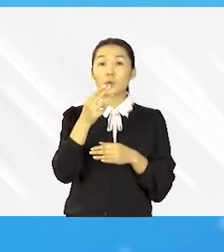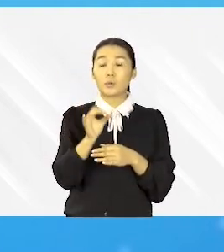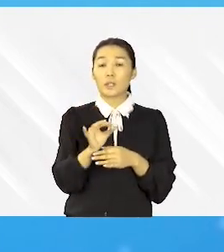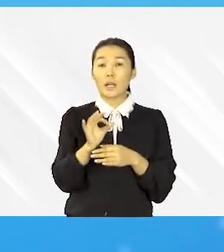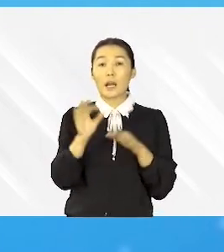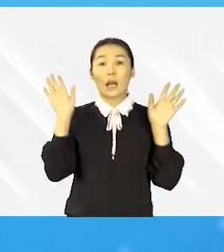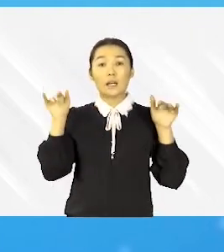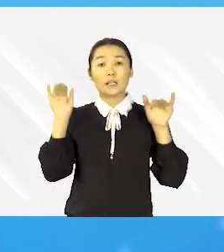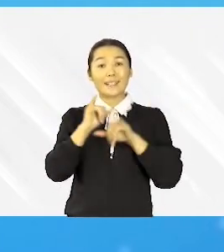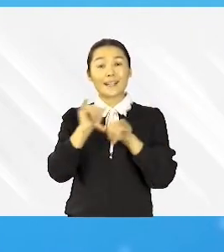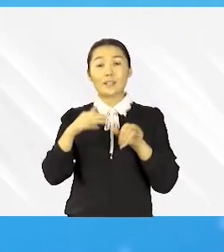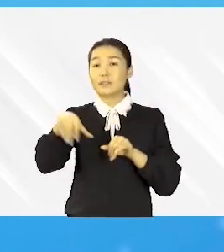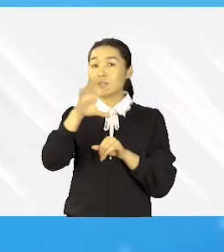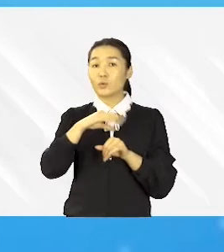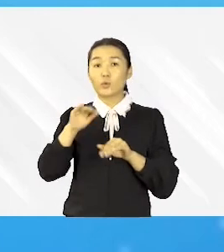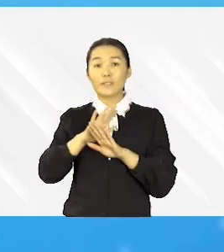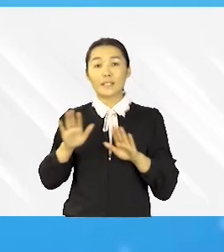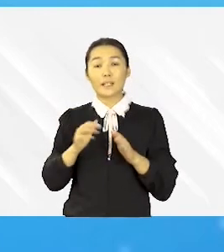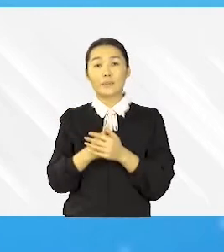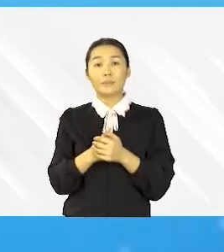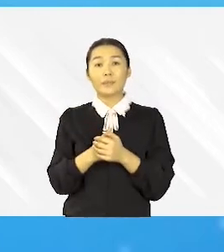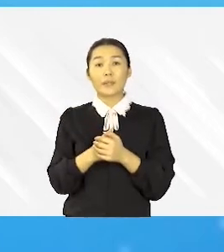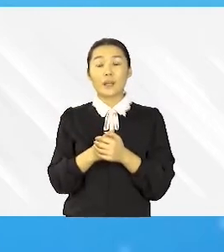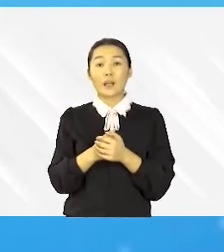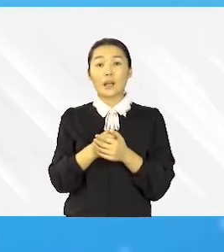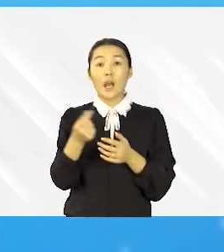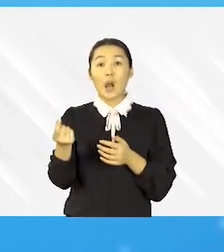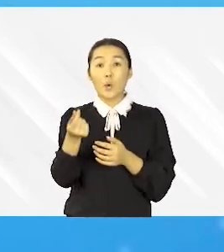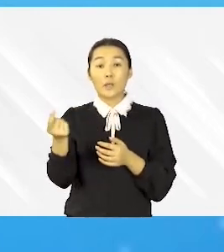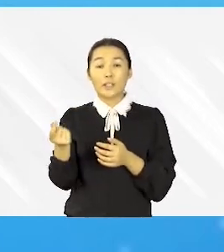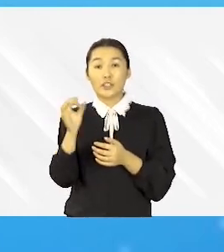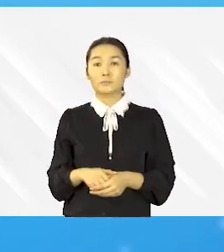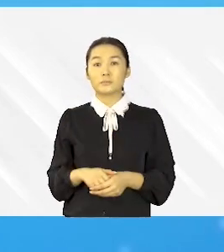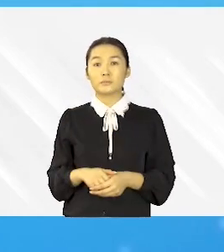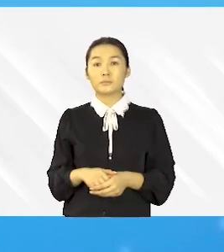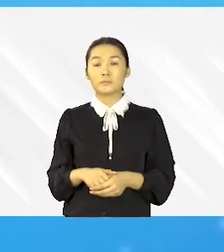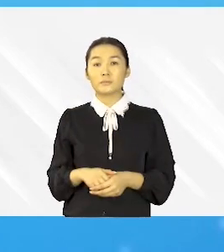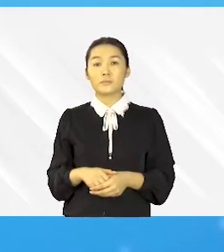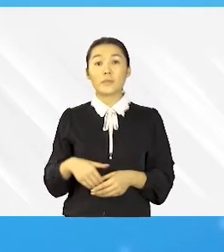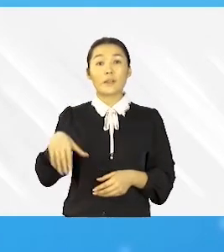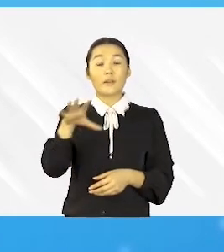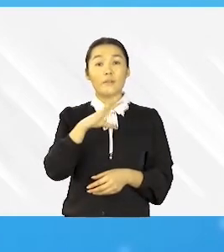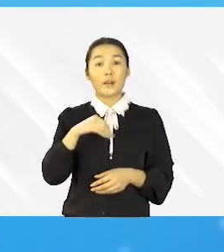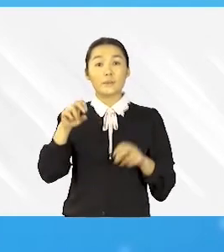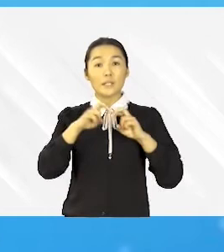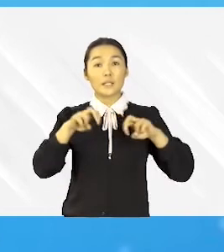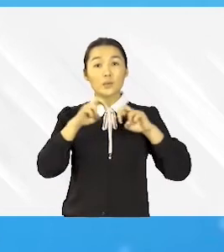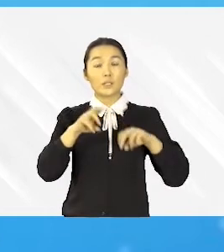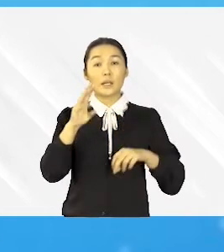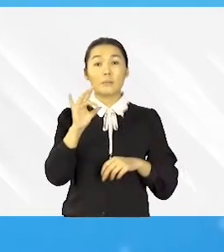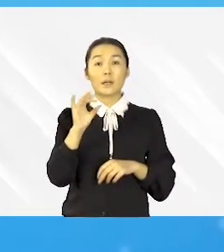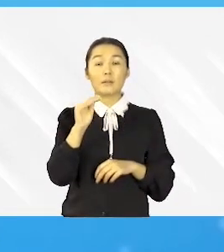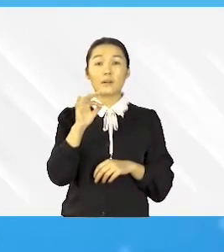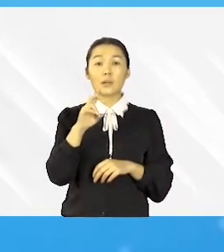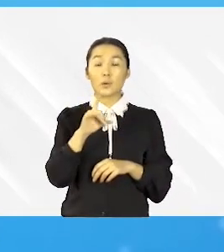всех представителей класса насекомые, а у личинок, как мы знаем, они отсутствуют вовсе. Вообще, рассуждая о морфологии